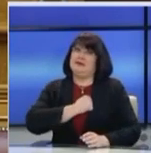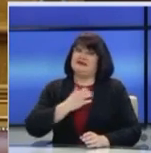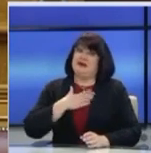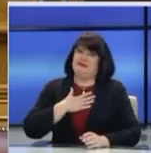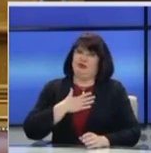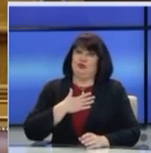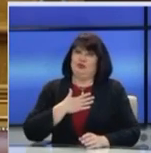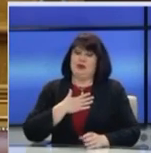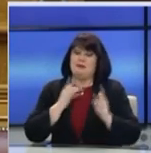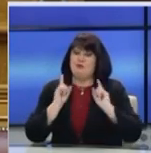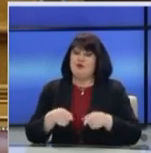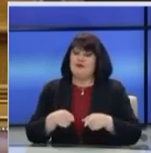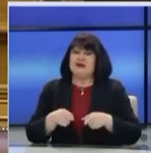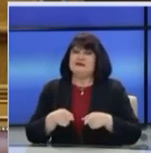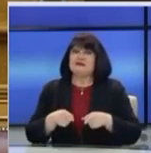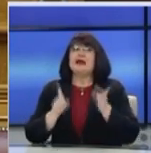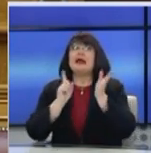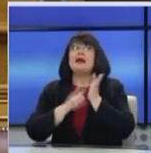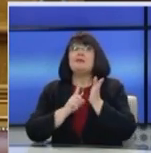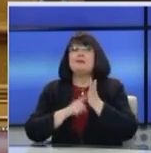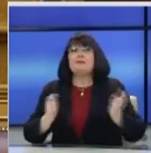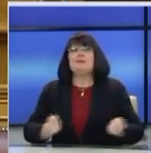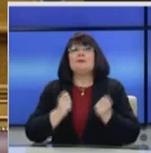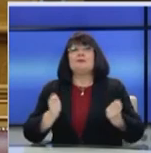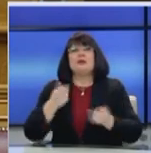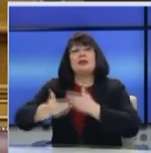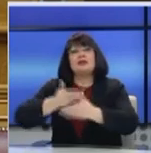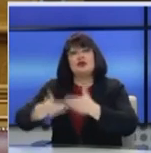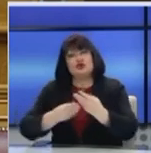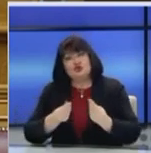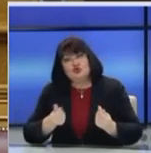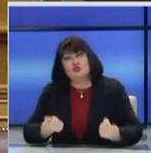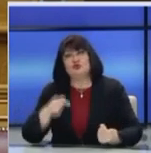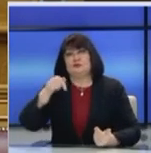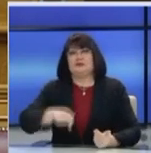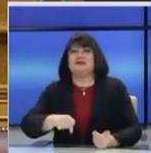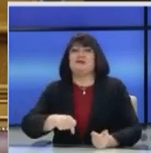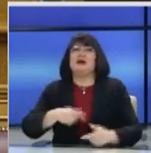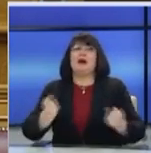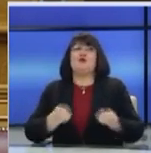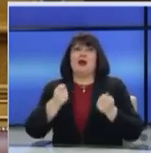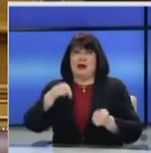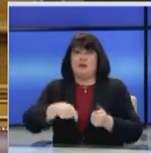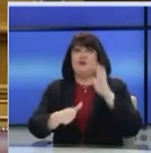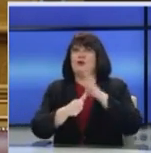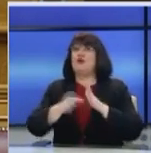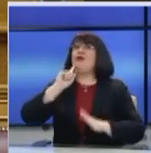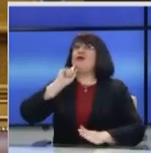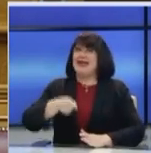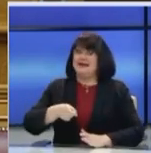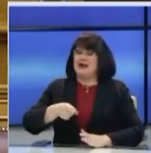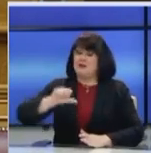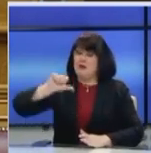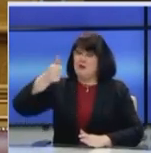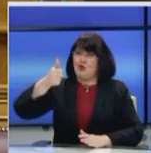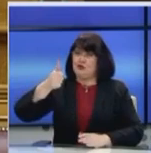μας, η απόφαση αυτή έπρεπε να υλοποιηθεί μέσα από τη διαδικασία την οποία σήμερα ακολουθούμε. Με προεδρικό διάταγμα, το οποίο πρώτα